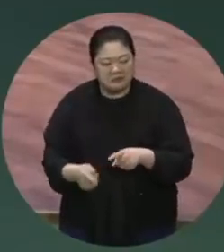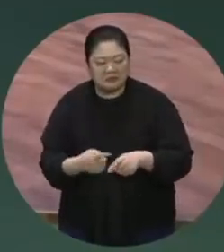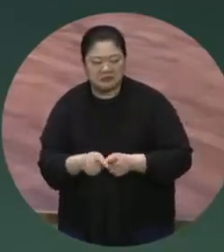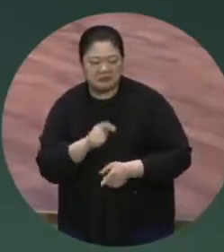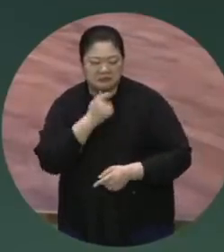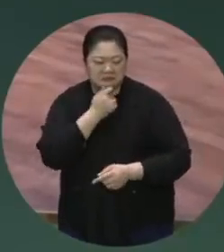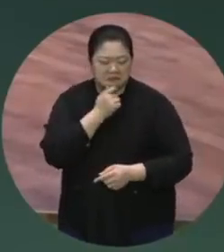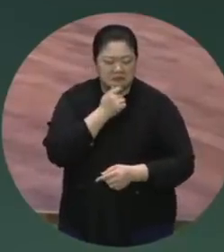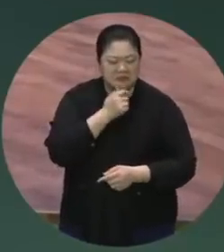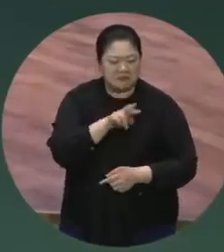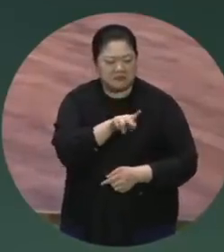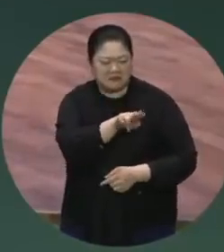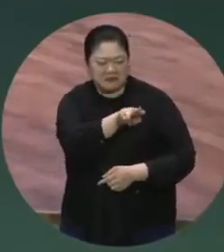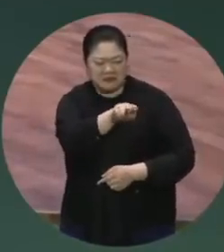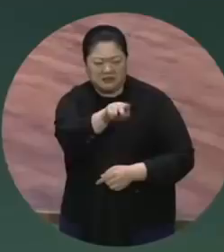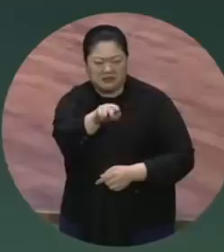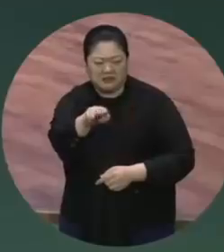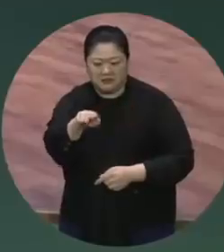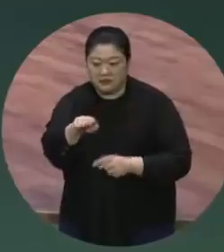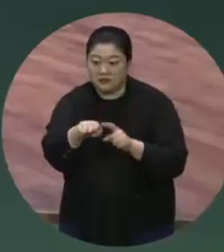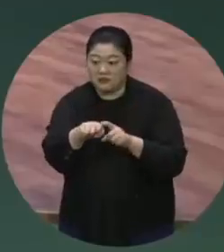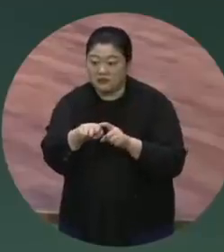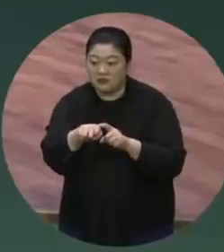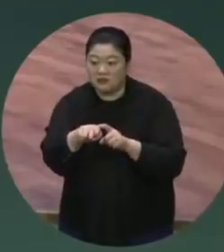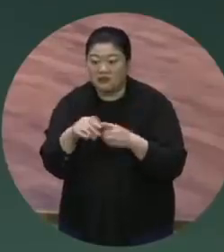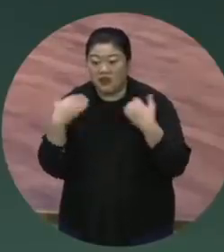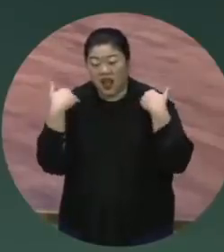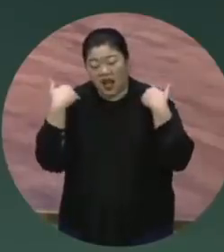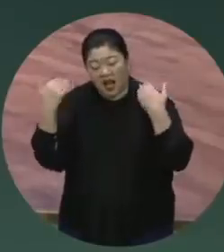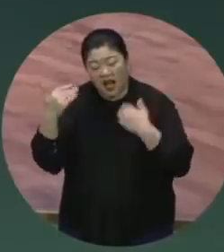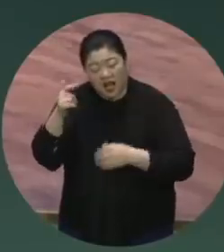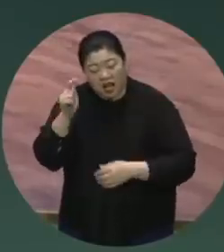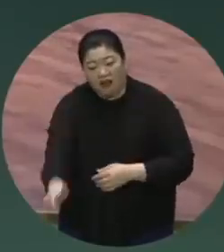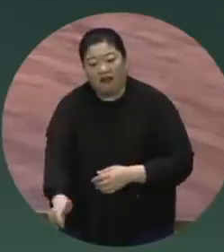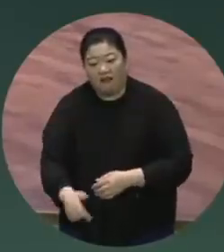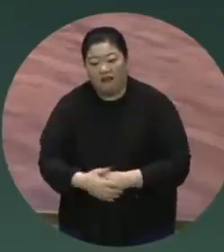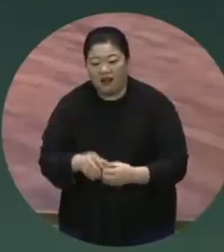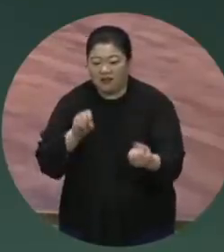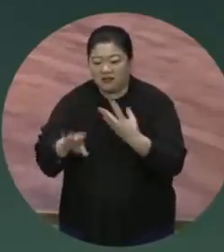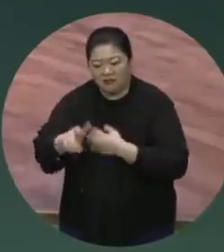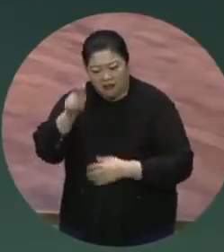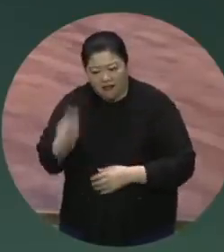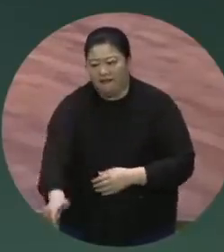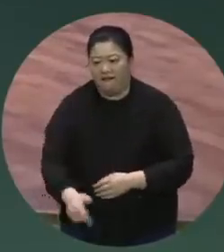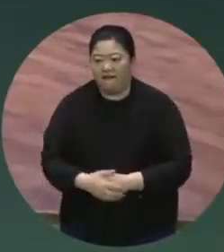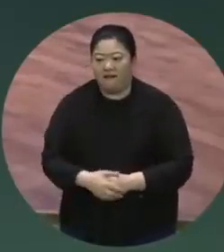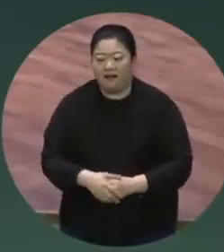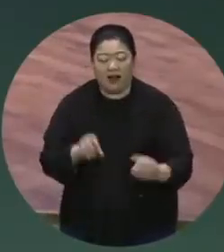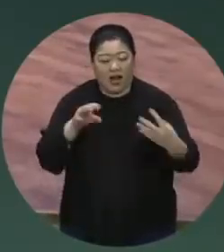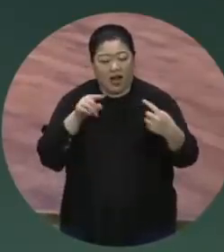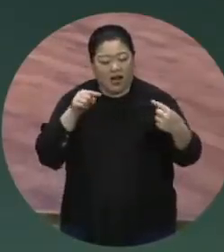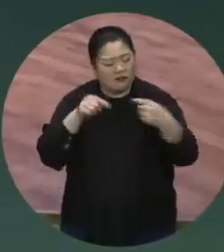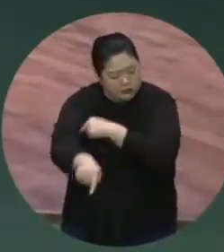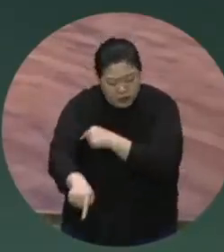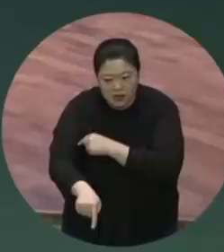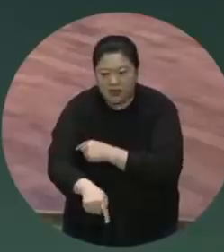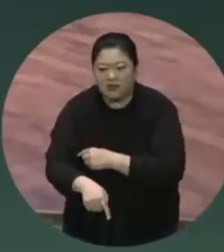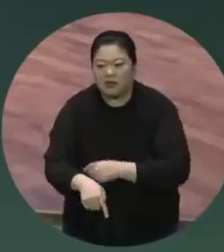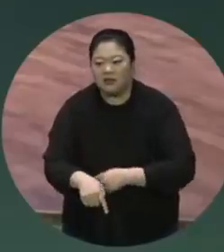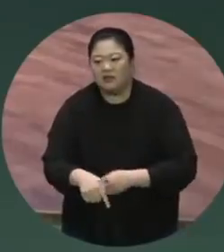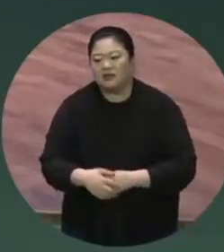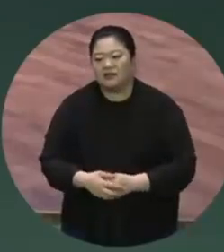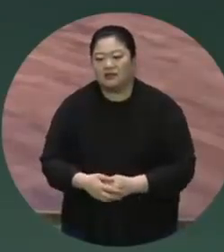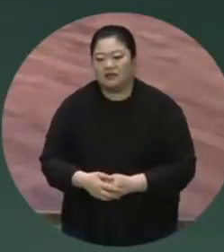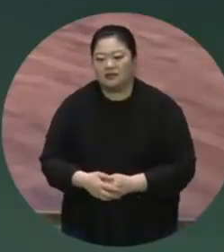그게 되는 것에도 되는 게 아닙니다. 그런 사람은 응답을 못 받아요. 지속 못해. 언제나 함께 가고 함께